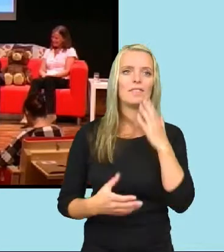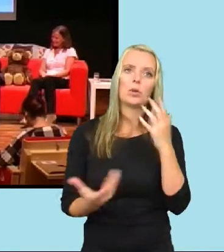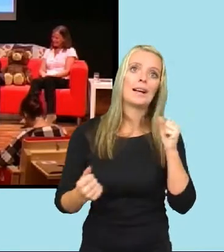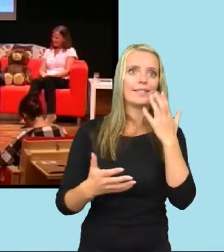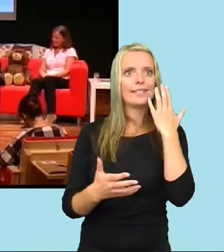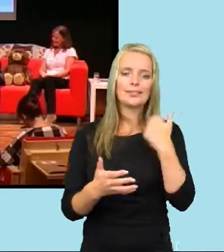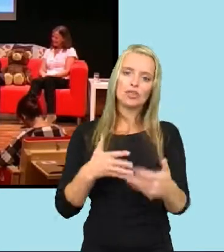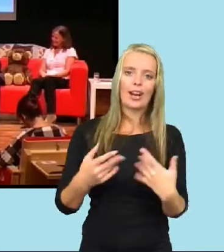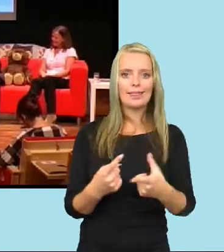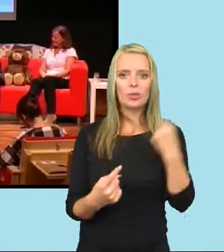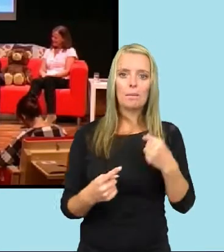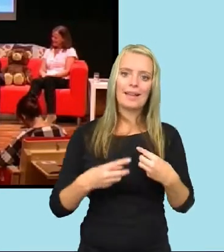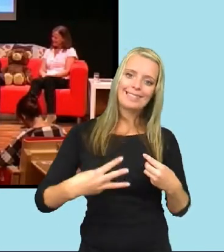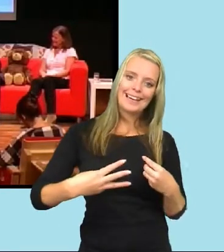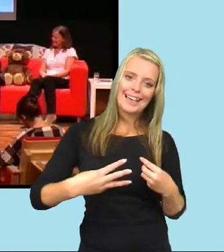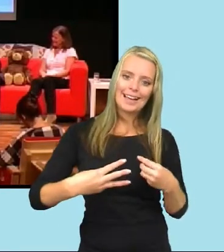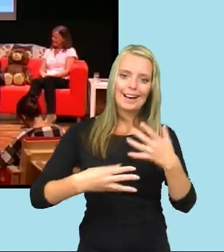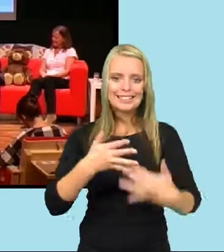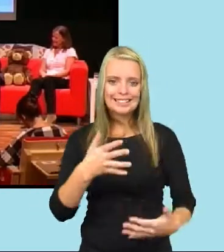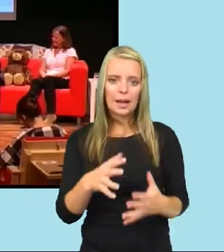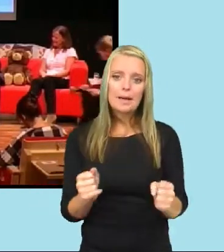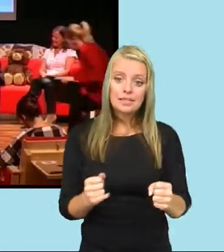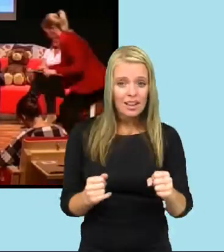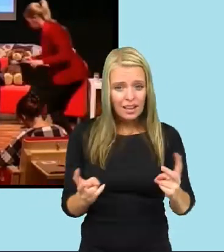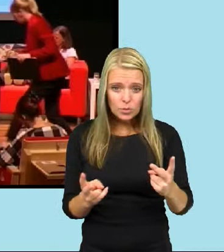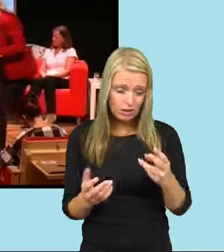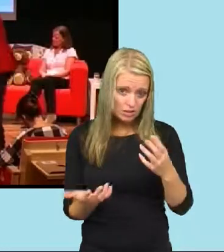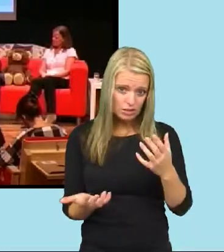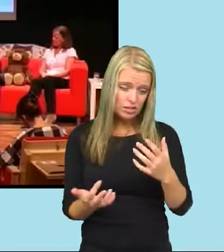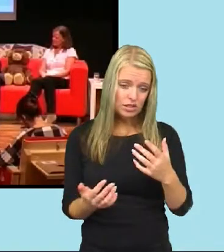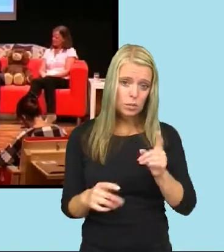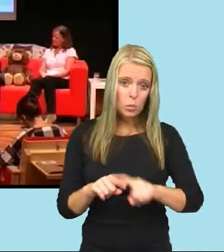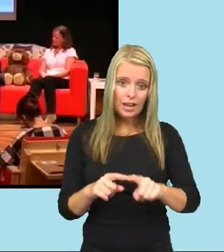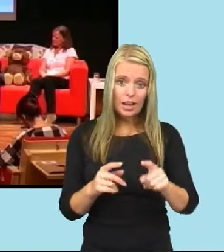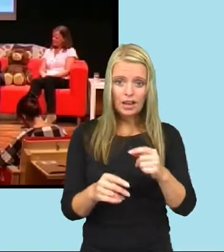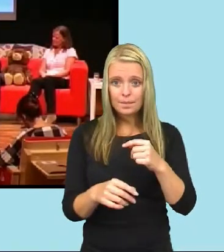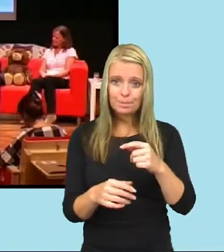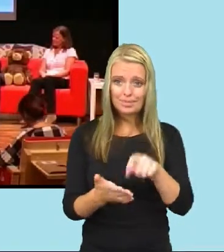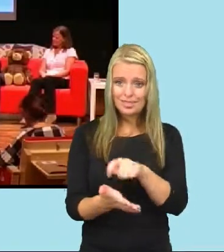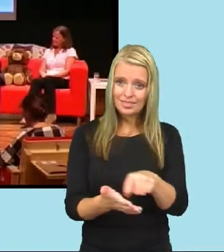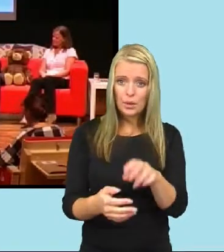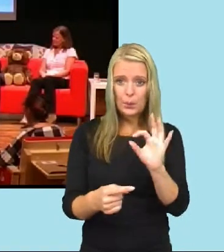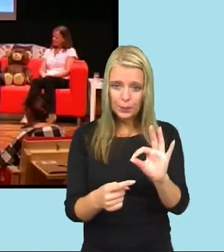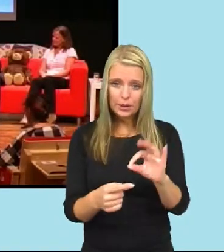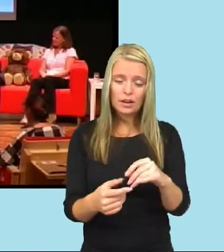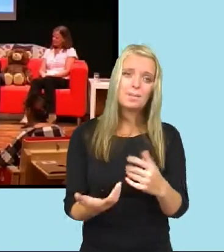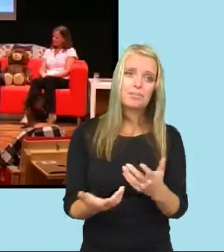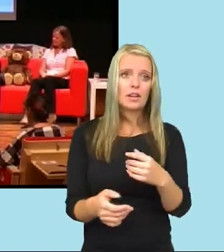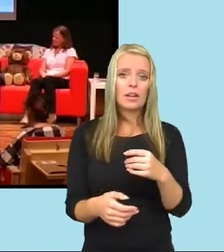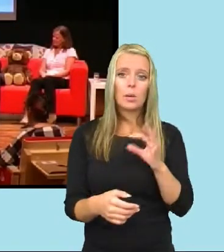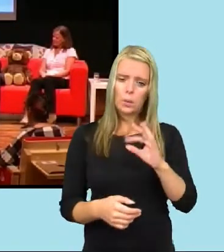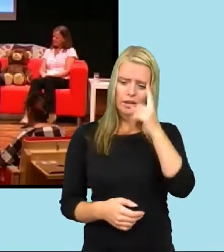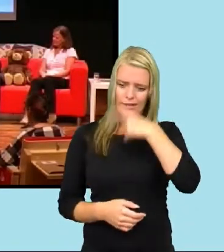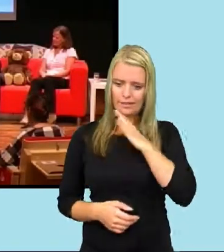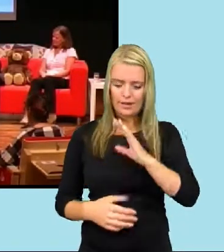men men om man ger några sådana riktigt handfasta, hur får man sina som förälder,